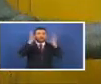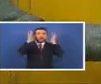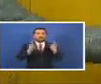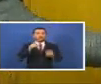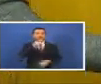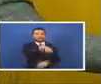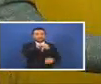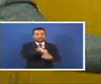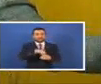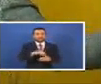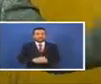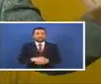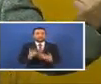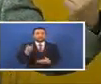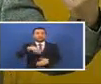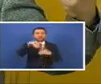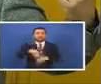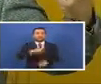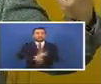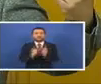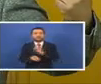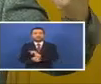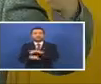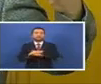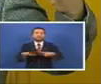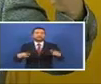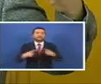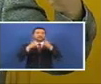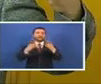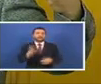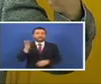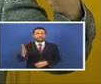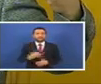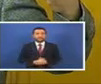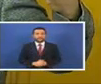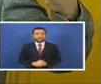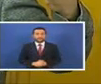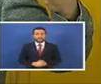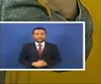Kocatepe Camii'nde cenaze namazı kılmakla finallendi.